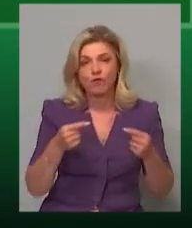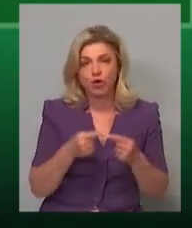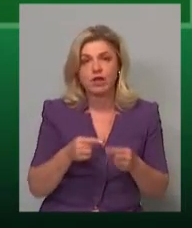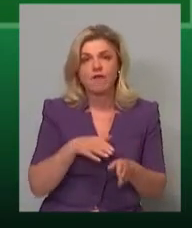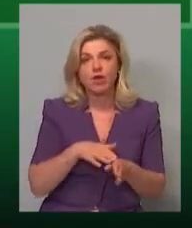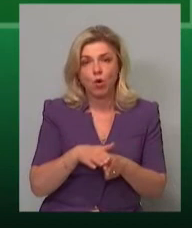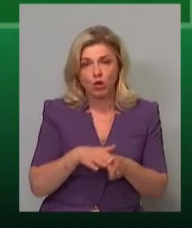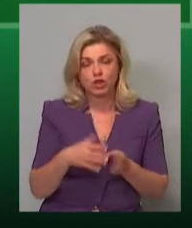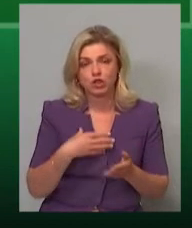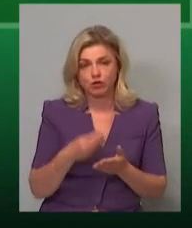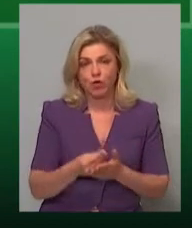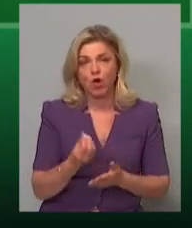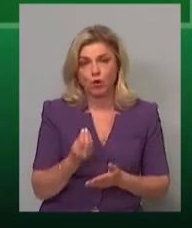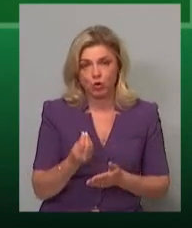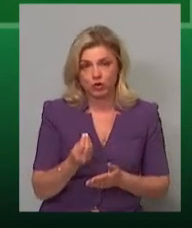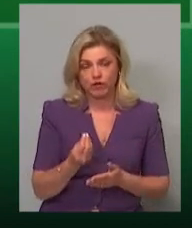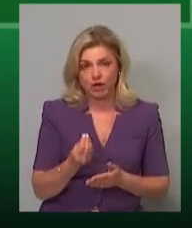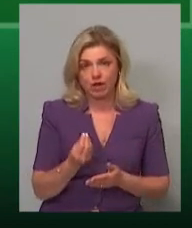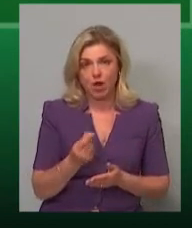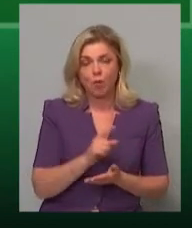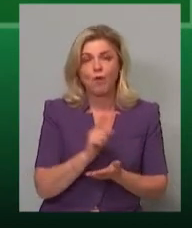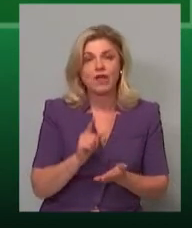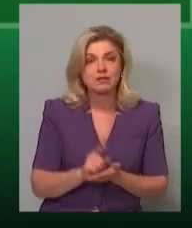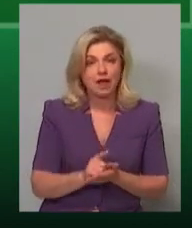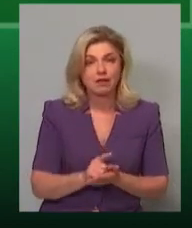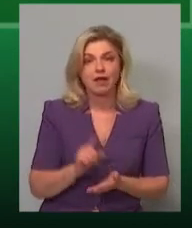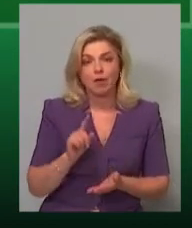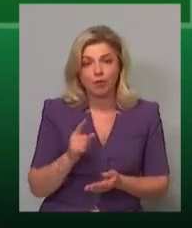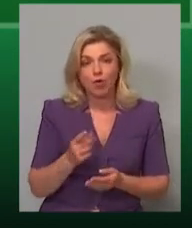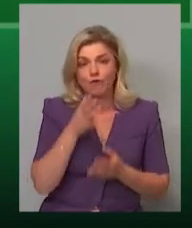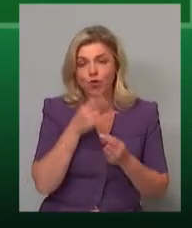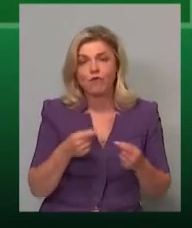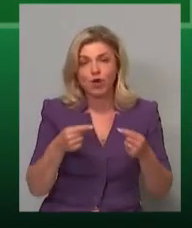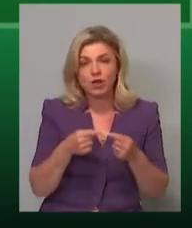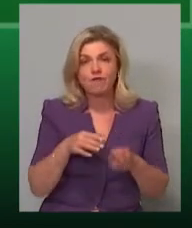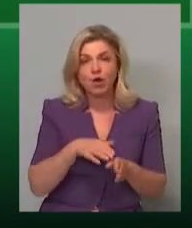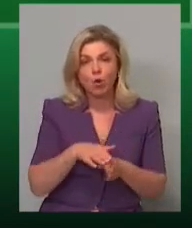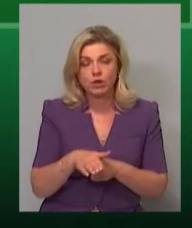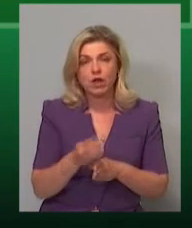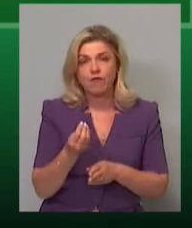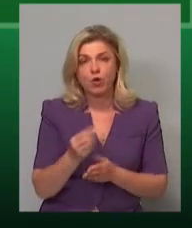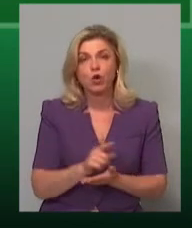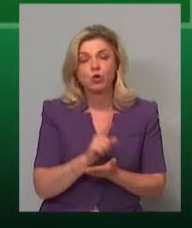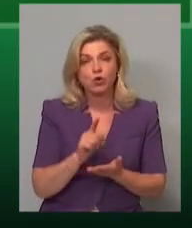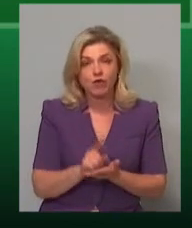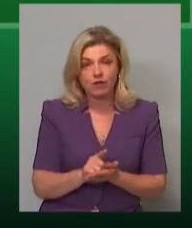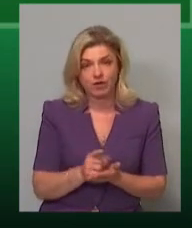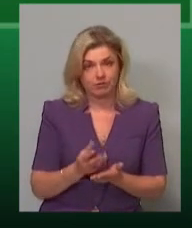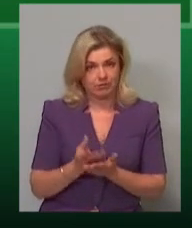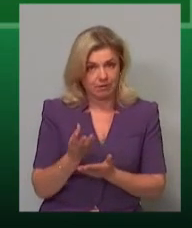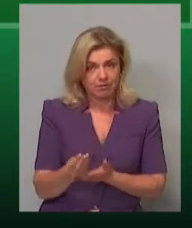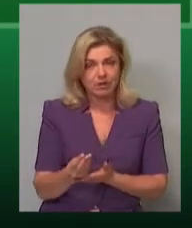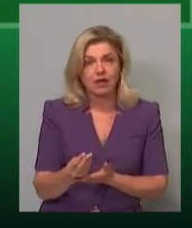боржником своїх грошових зобов'язань. Тому що своєчасним виконанням грошового зобов'язання є